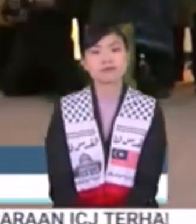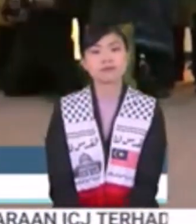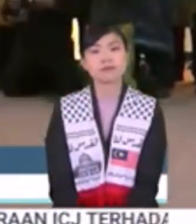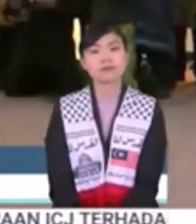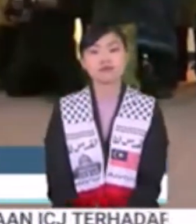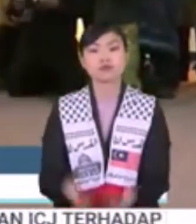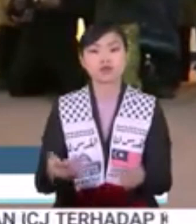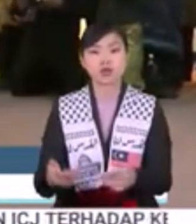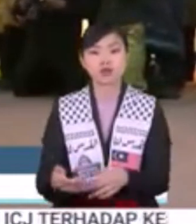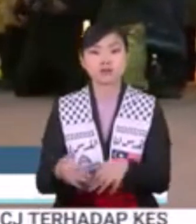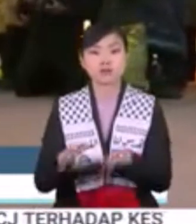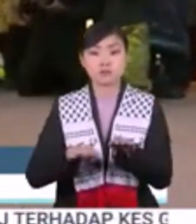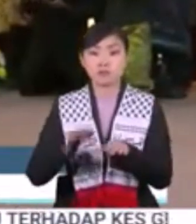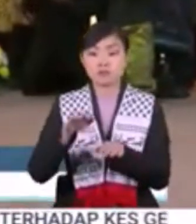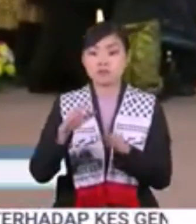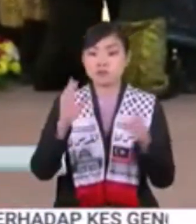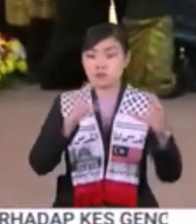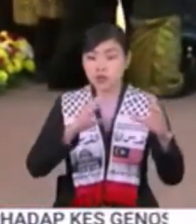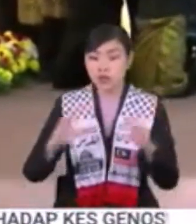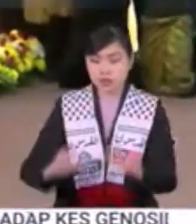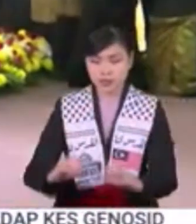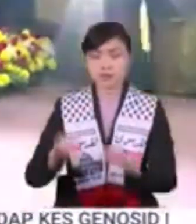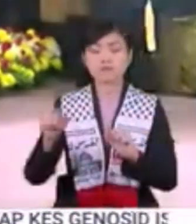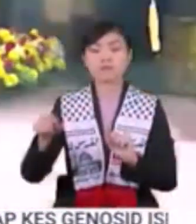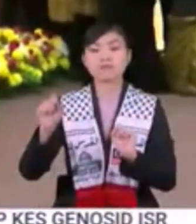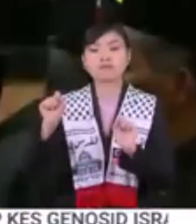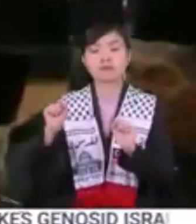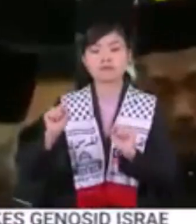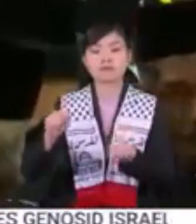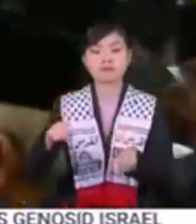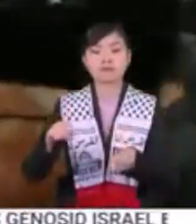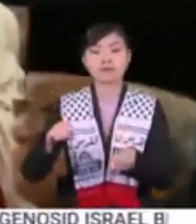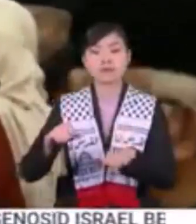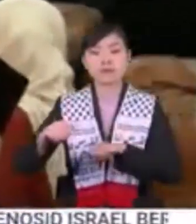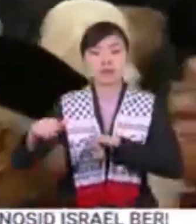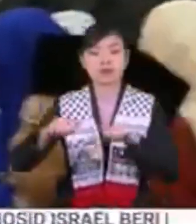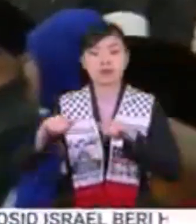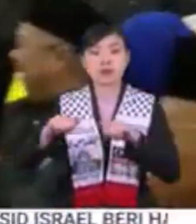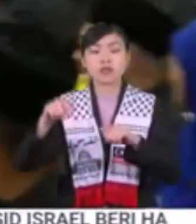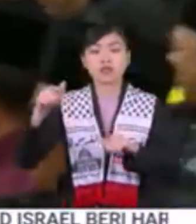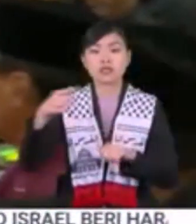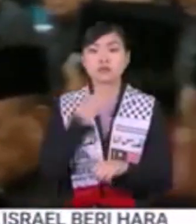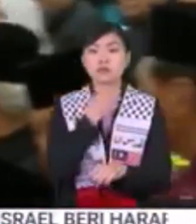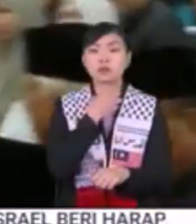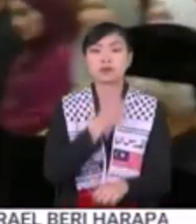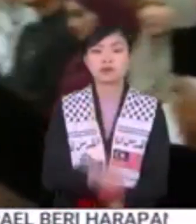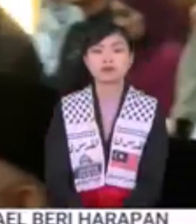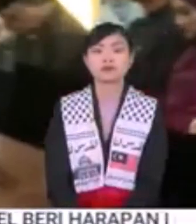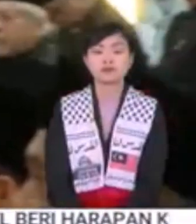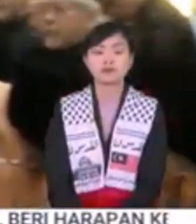Langkah ini dipercayai akan memudahkan hasrat para peguam syari'i yang mahu melakukan amalan guaman di negeri Perak.